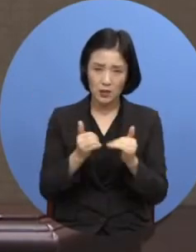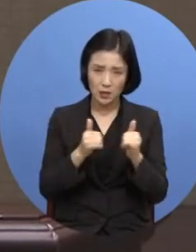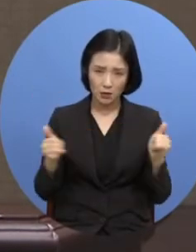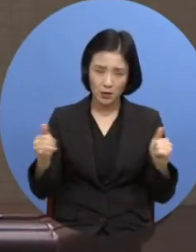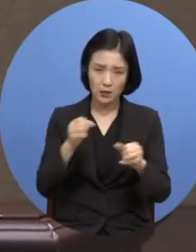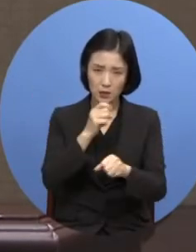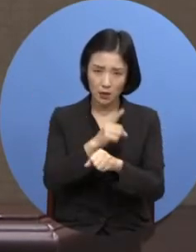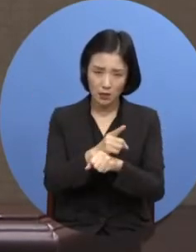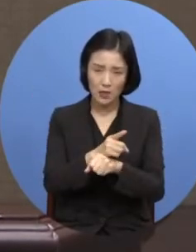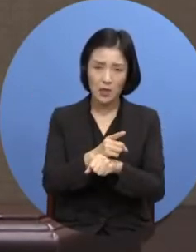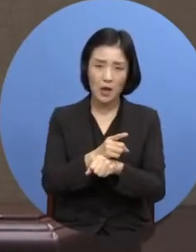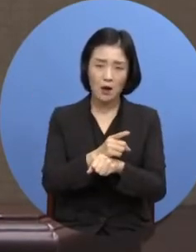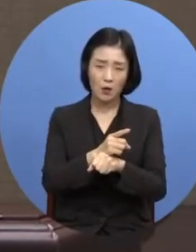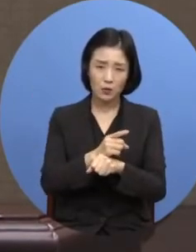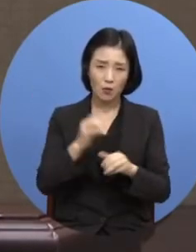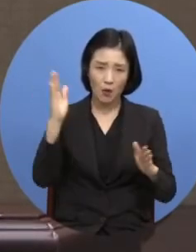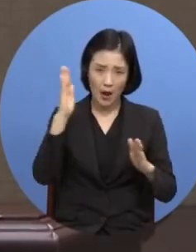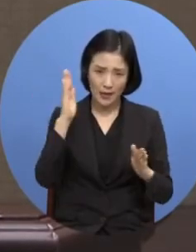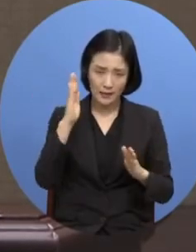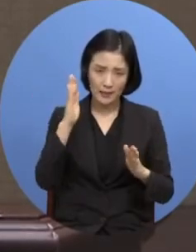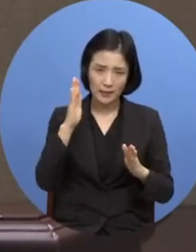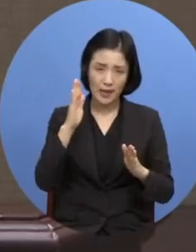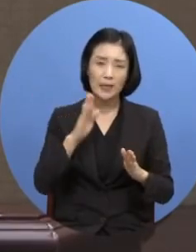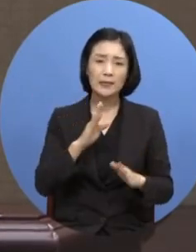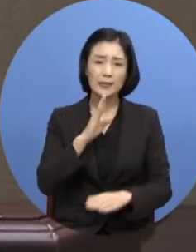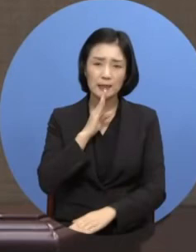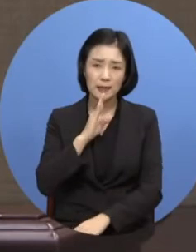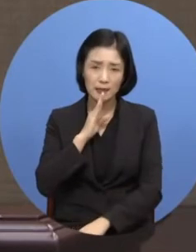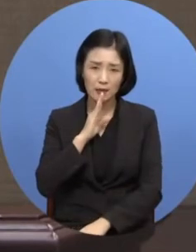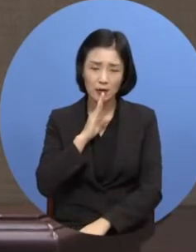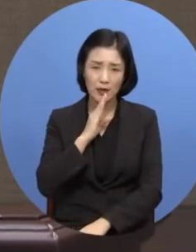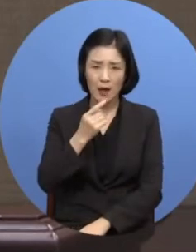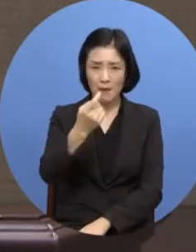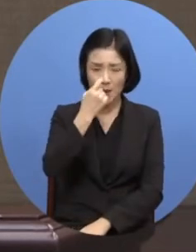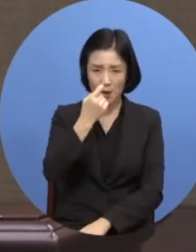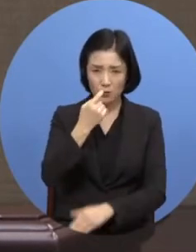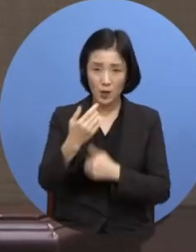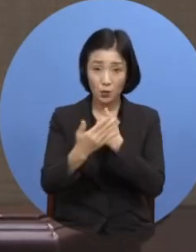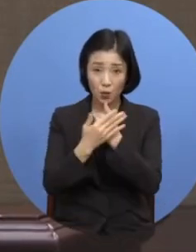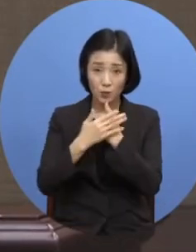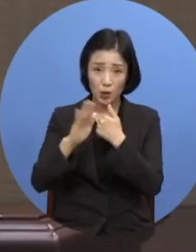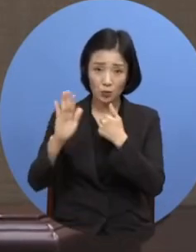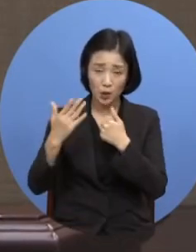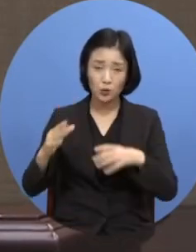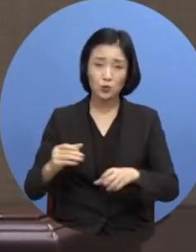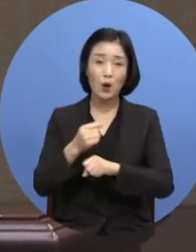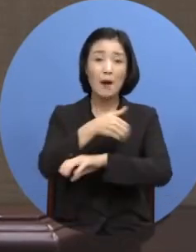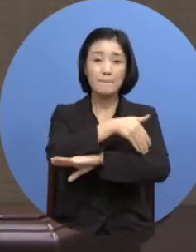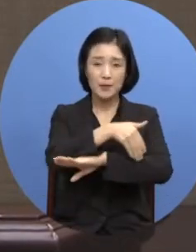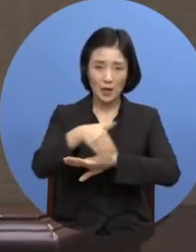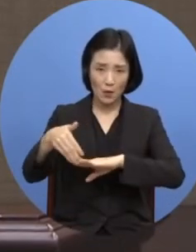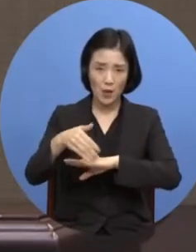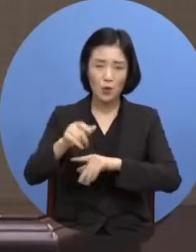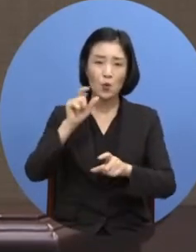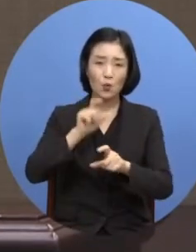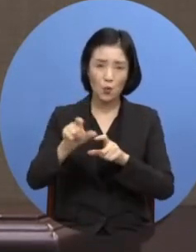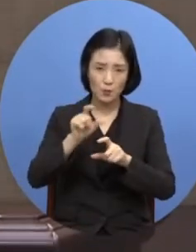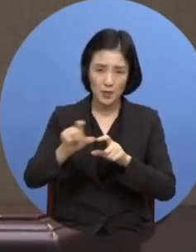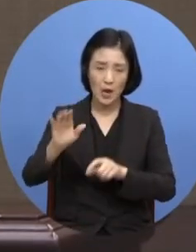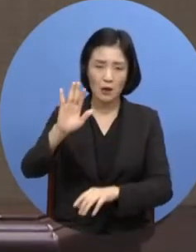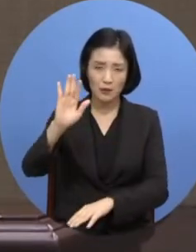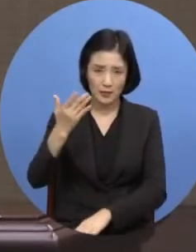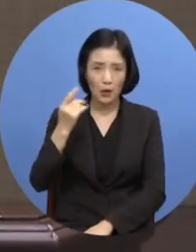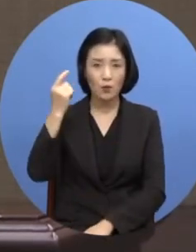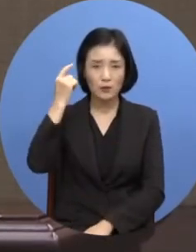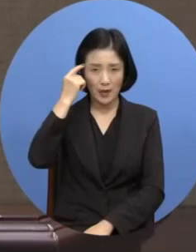아니라 실질적으로 학생들의 교육 여건에 도움이 될 만한 종합계획을 고민해야 할